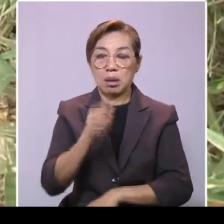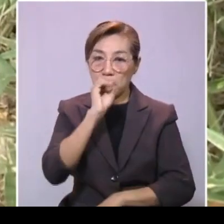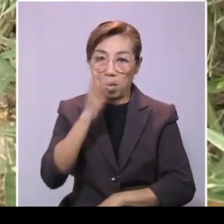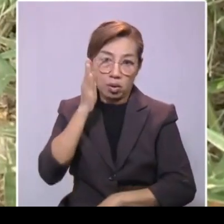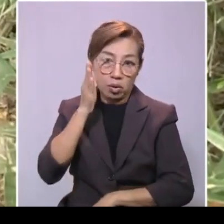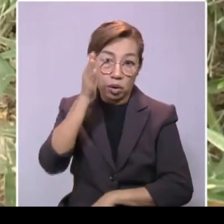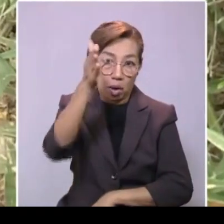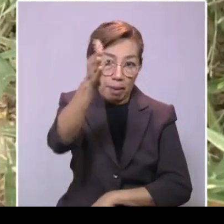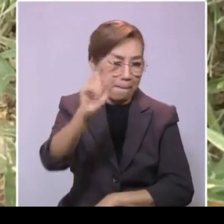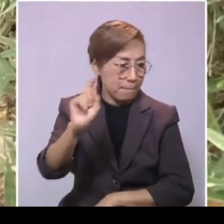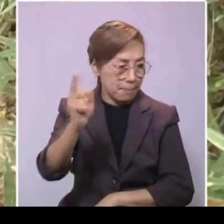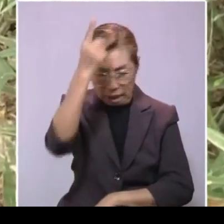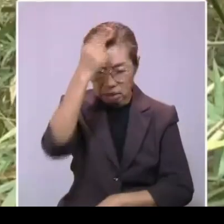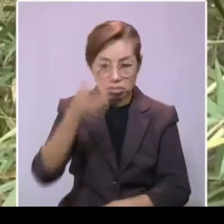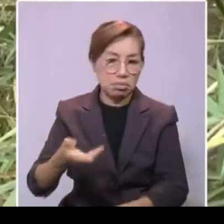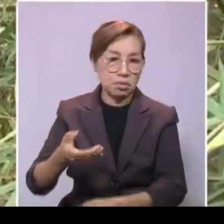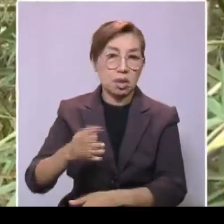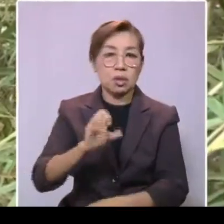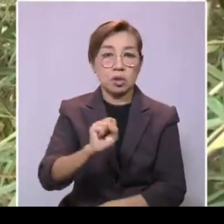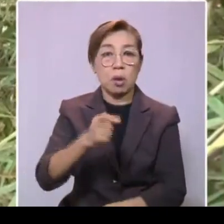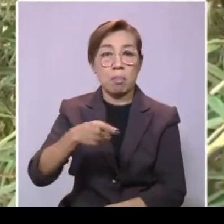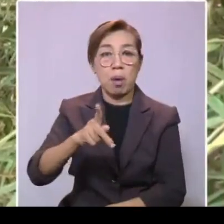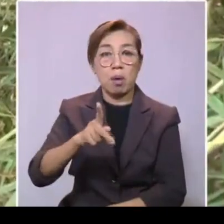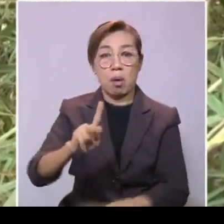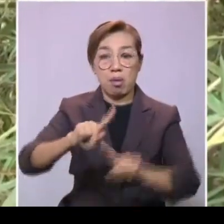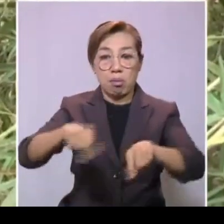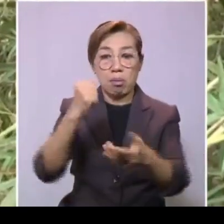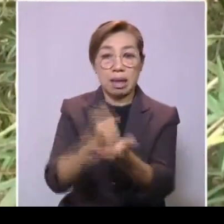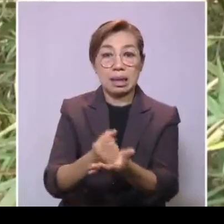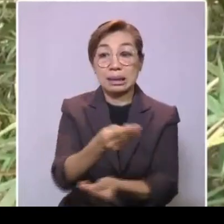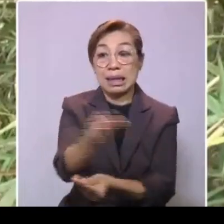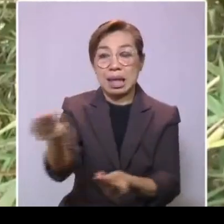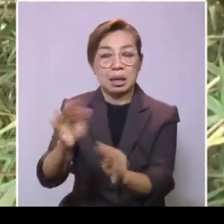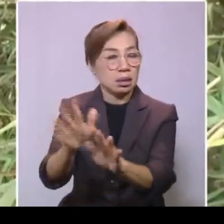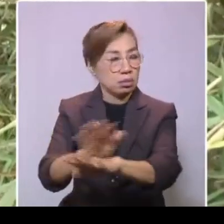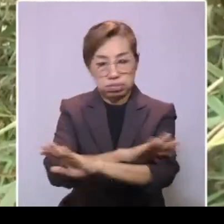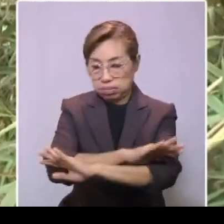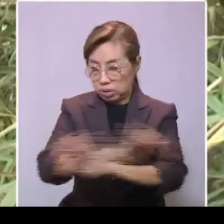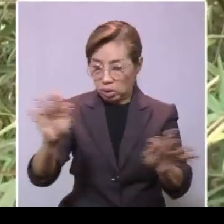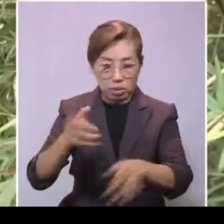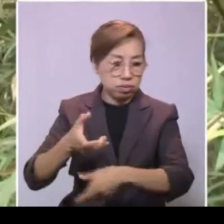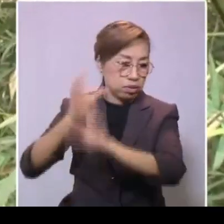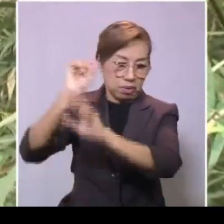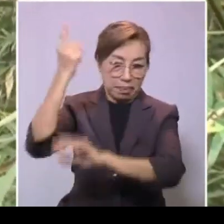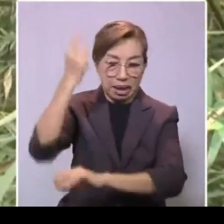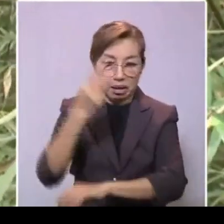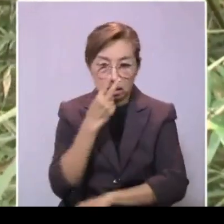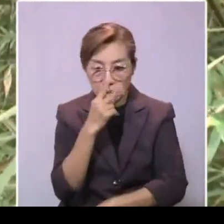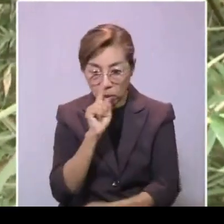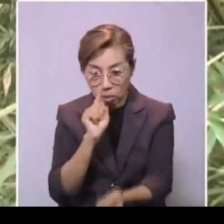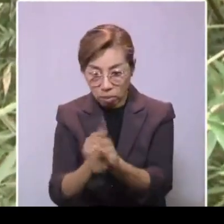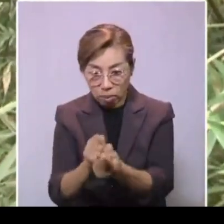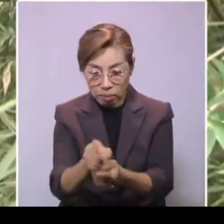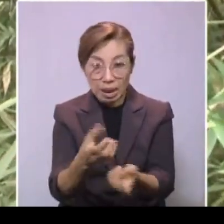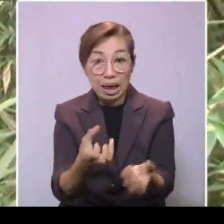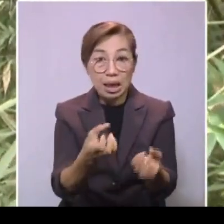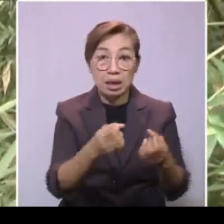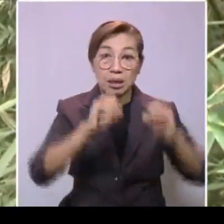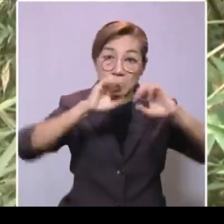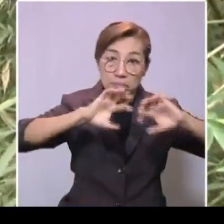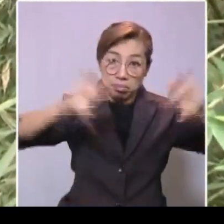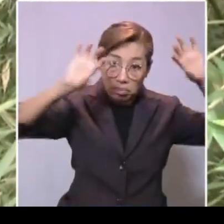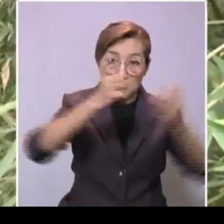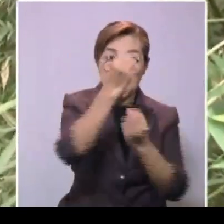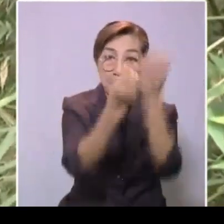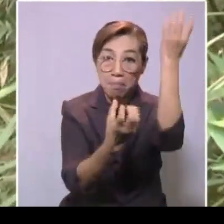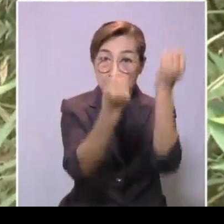นะจะเซตซีโร่การออกสปก 4-01โดยมิชอบถ้าเกิดว่าไปเจอการออกสปกในพื้นที่ทับซ้อนกับพื้นที่